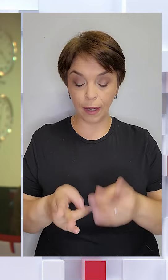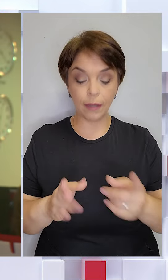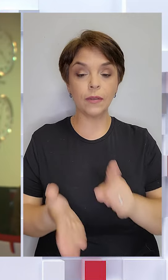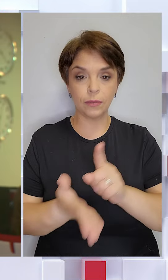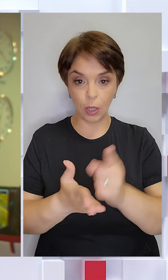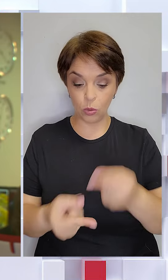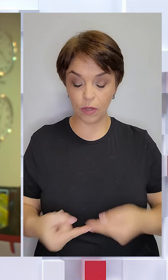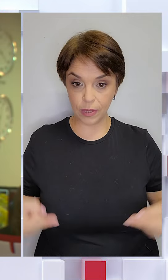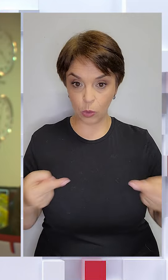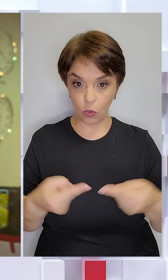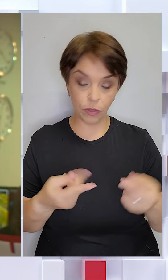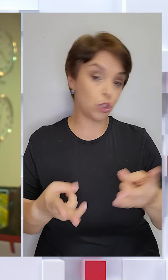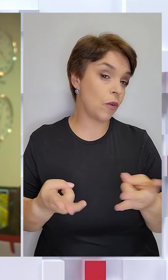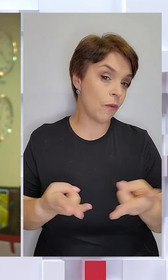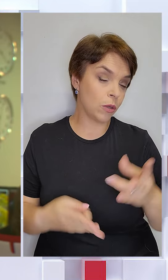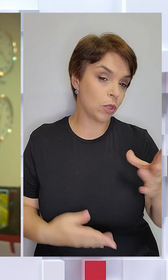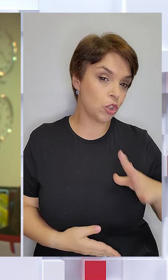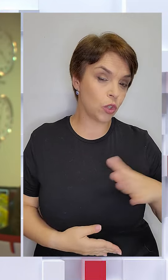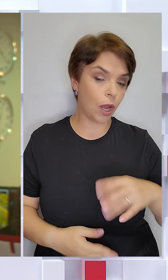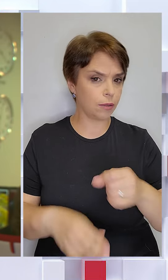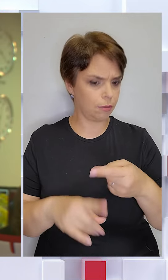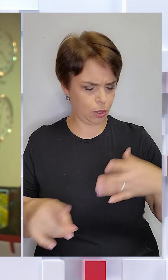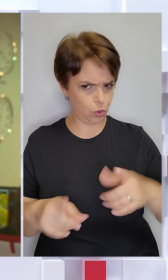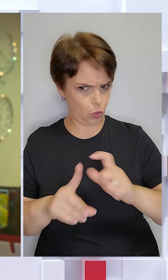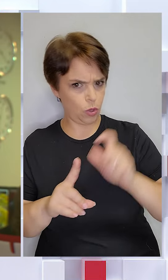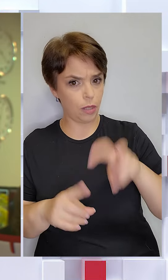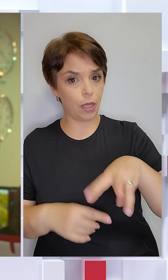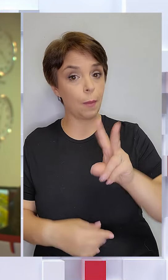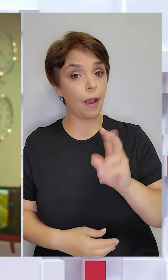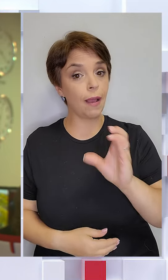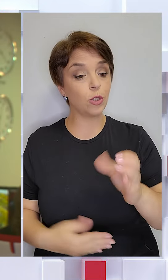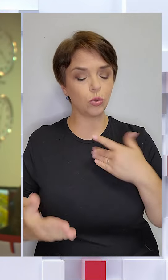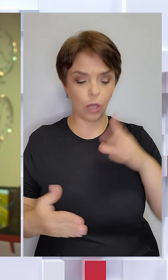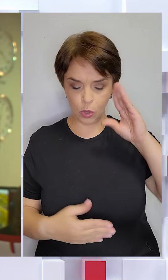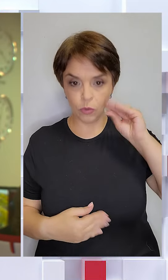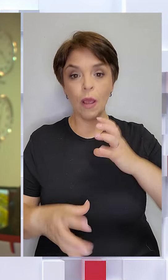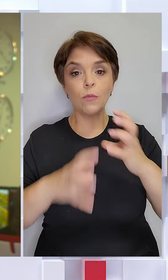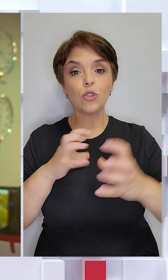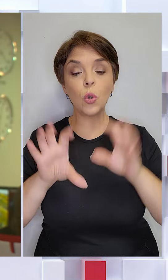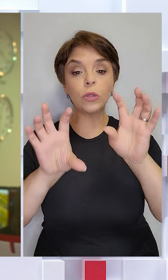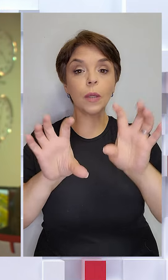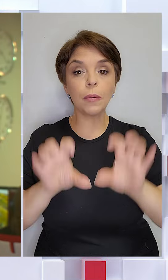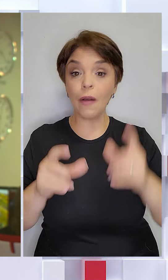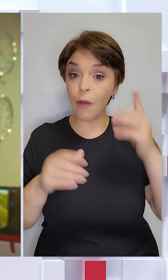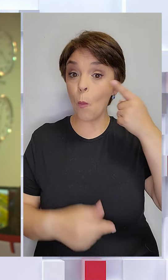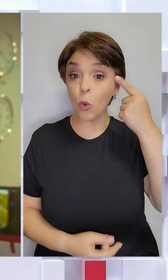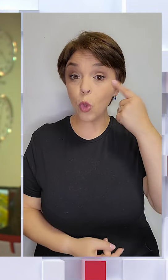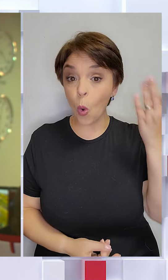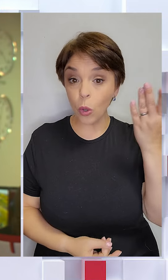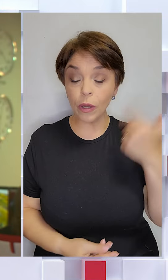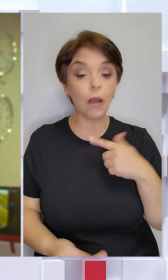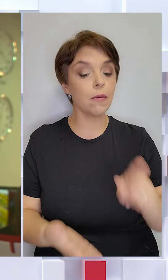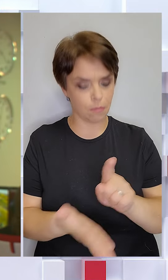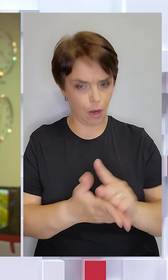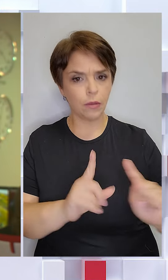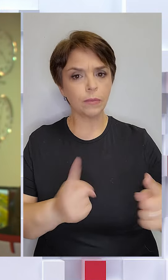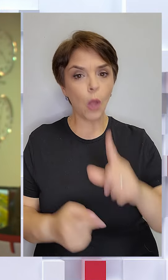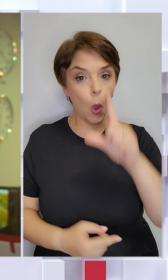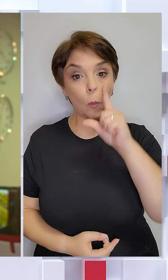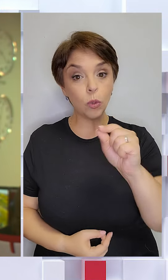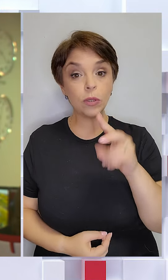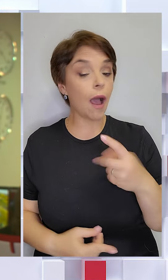вдалося встановити та чи варто чекати на різку реакцію МКС щодо ігнорування міжнародного права Монголією, яка мала затримати